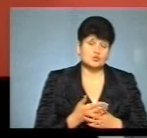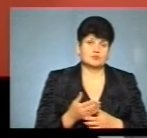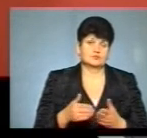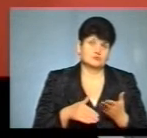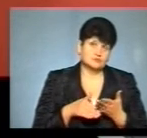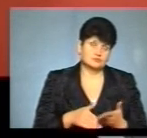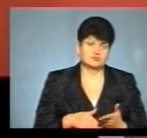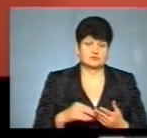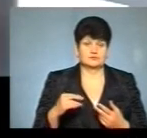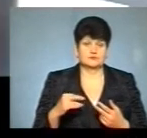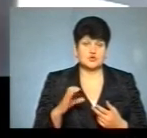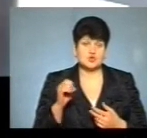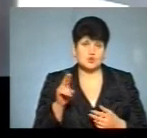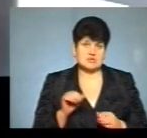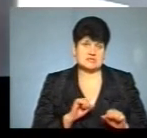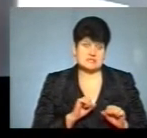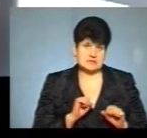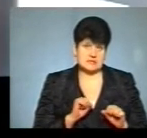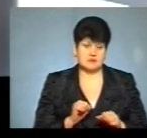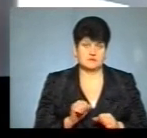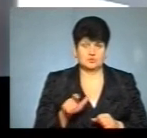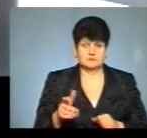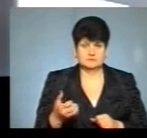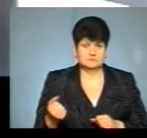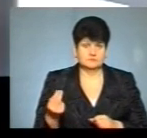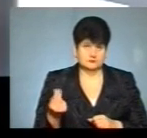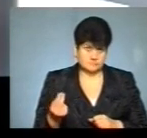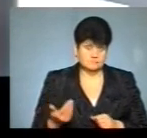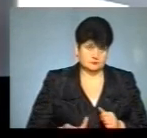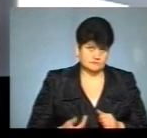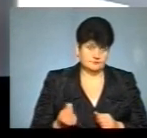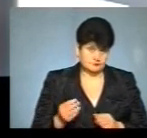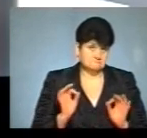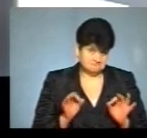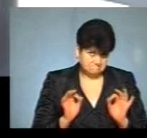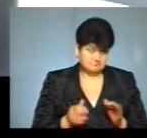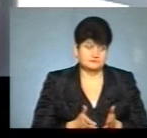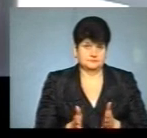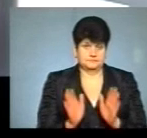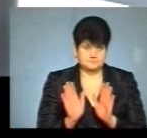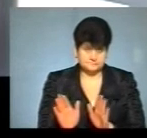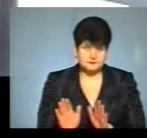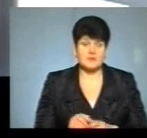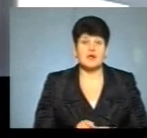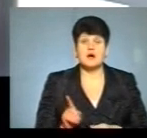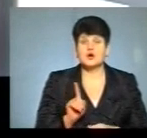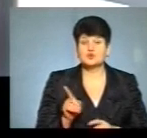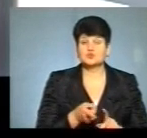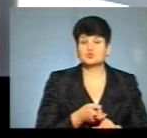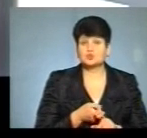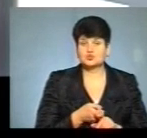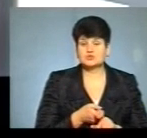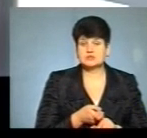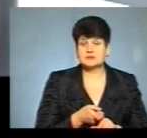допомогу соціального захисту, тут беззаперечно, я вважаю, тут правильний шлях. Те, що стосується сьогодні